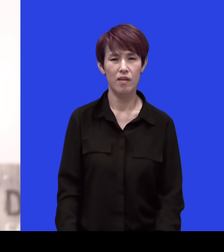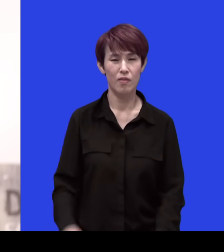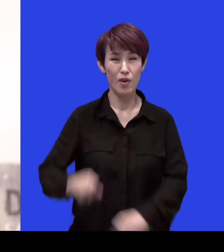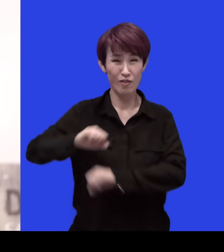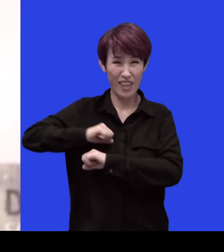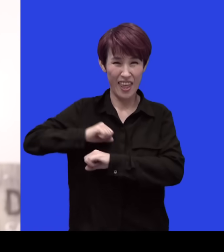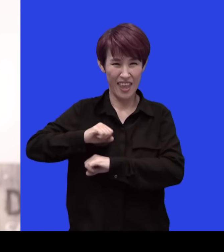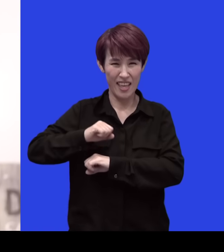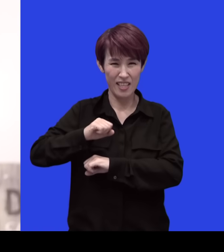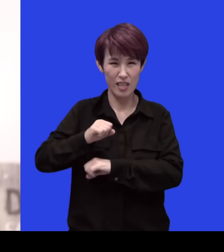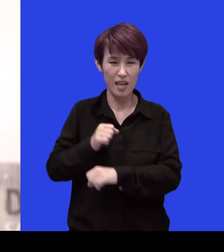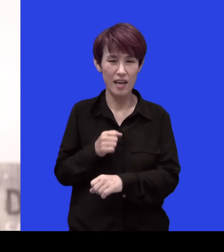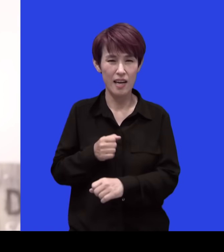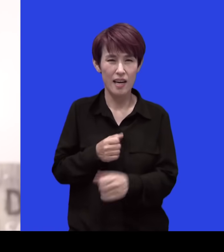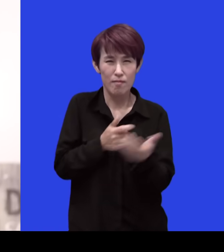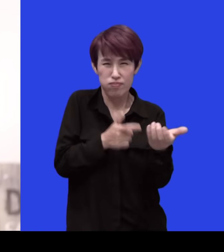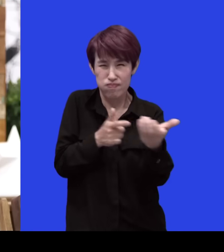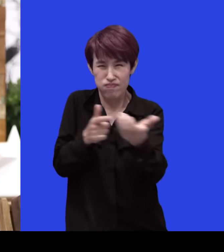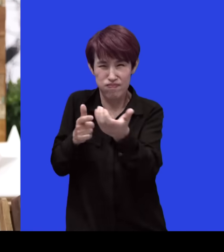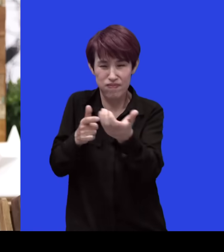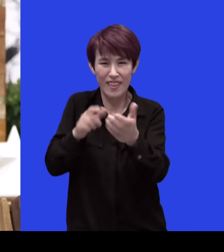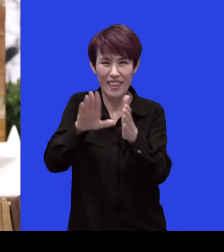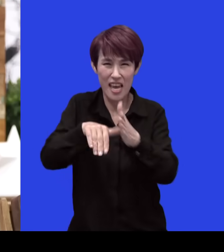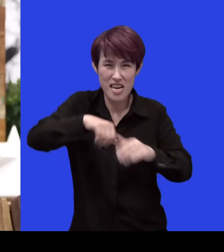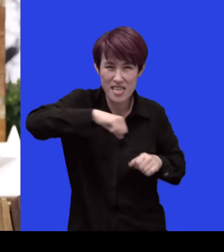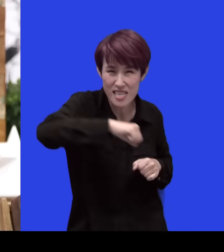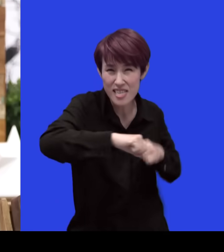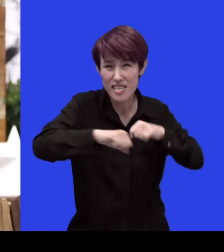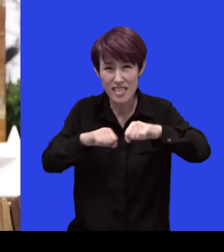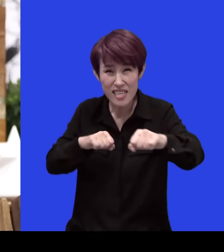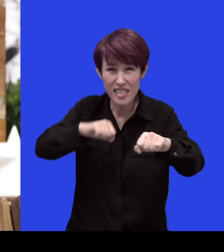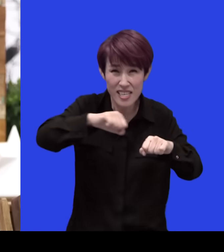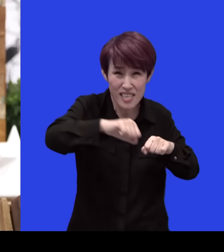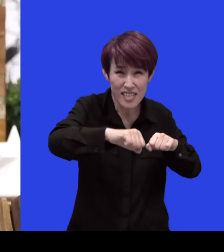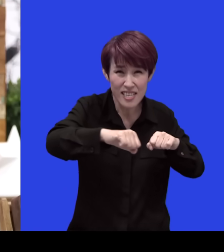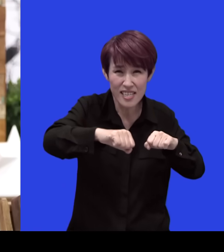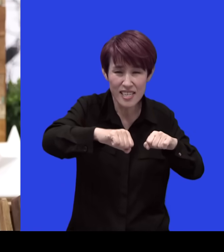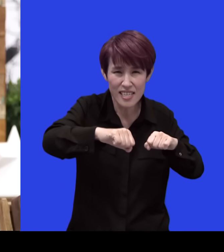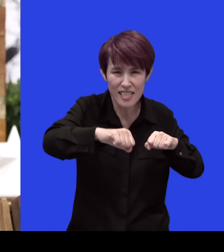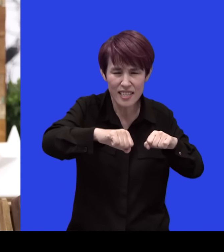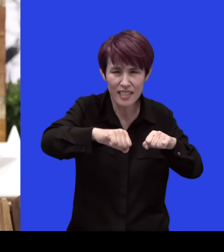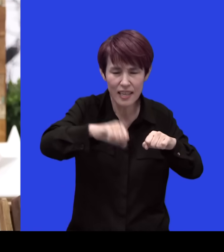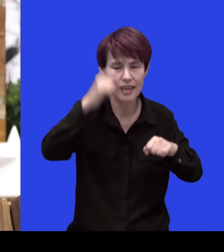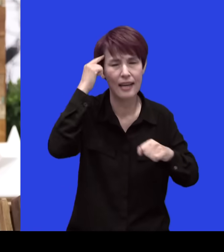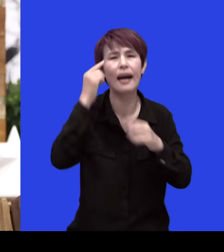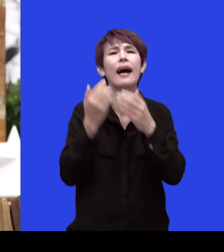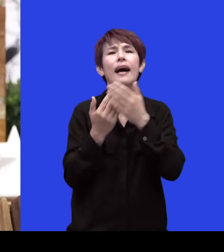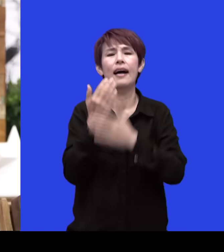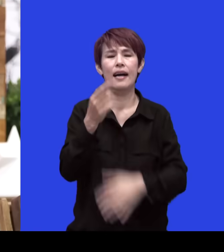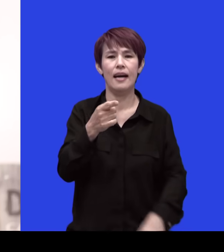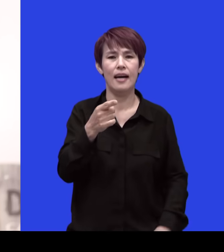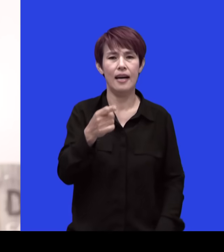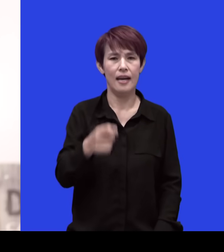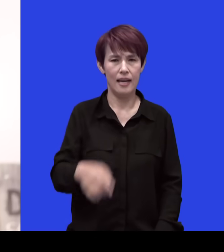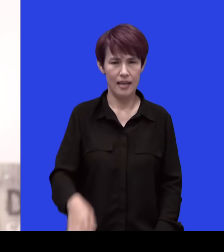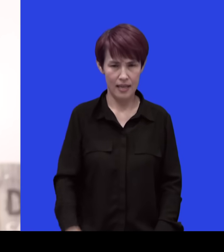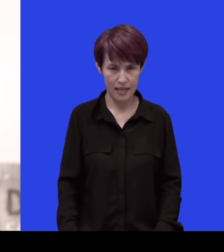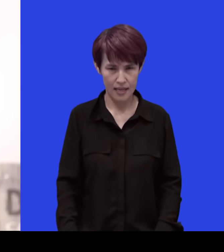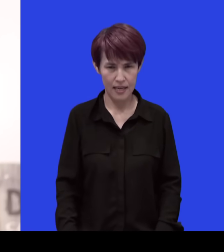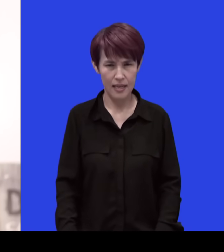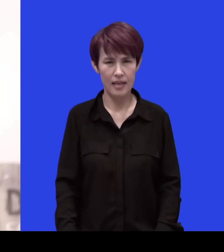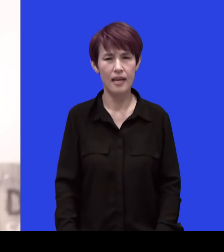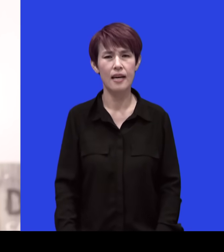막 쏘는데 네, 네, 그 네. 낮은 포복 하는 거 있잖아요. 그 훈련할 네, 때. 네. 그 생각이 딱 나더라고. 예. 여기를